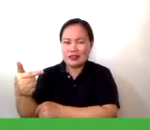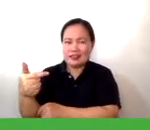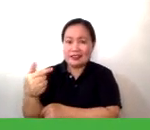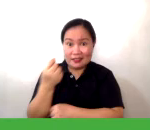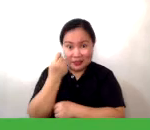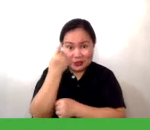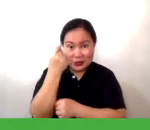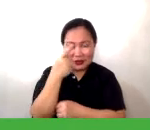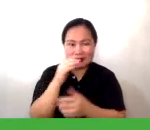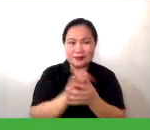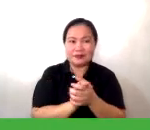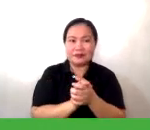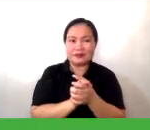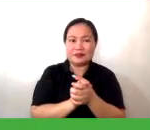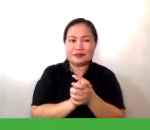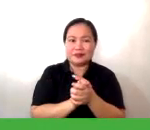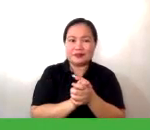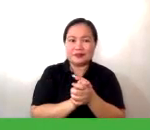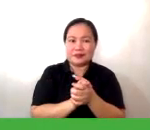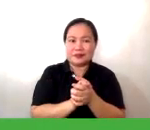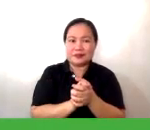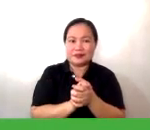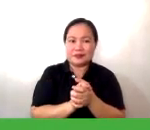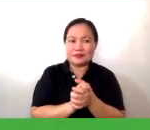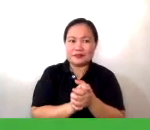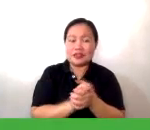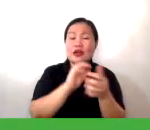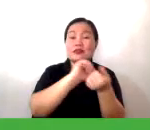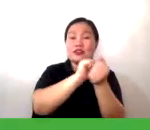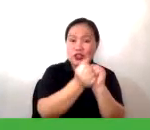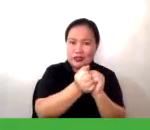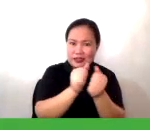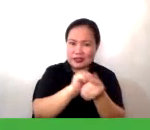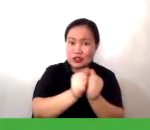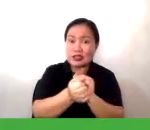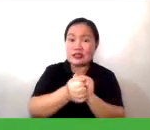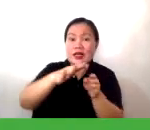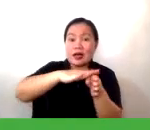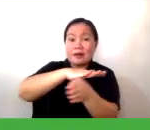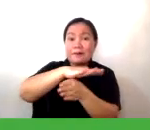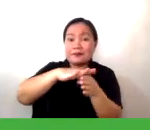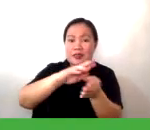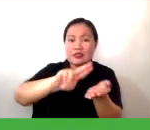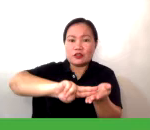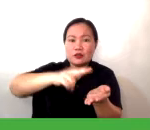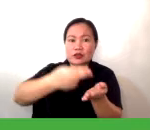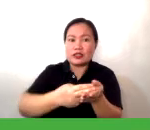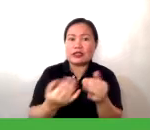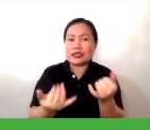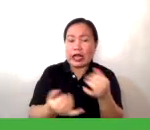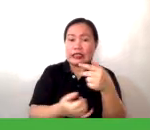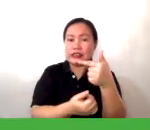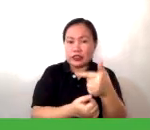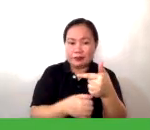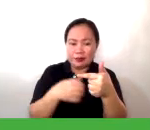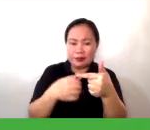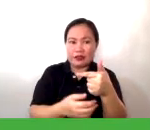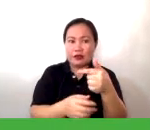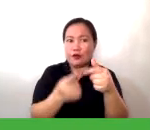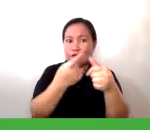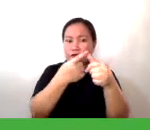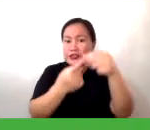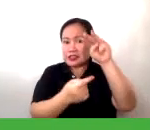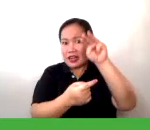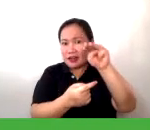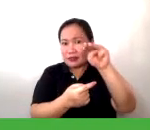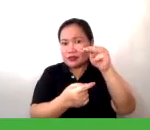centigram, and Mg for milligram. Okay, ano napansin nyo? Pinapalitan lang natin yung basic unit niya. Okay, and